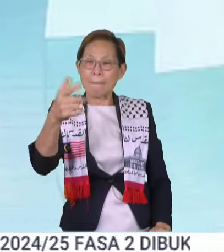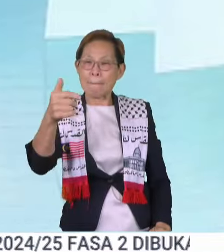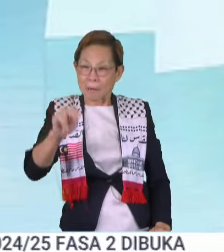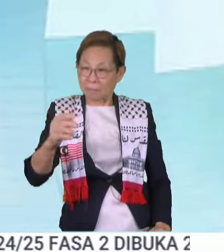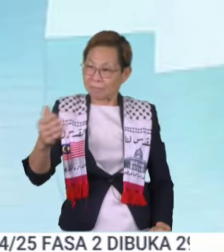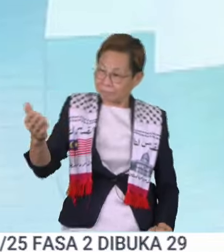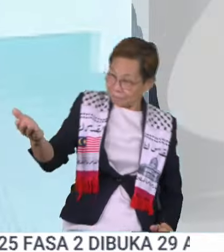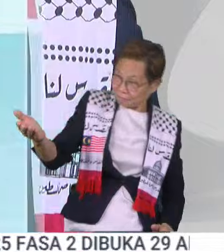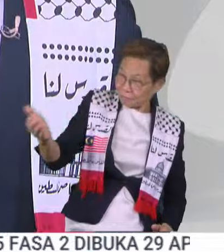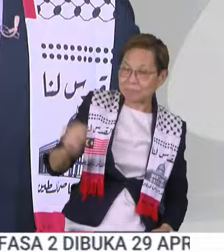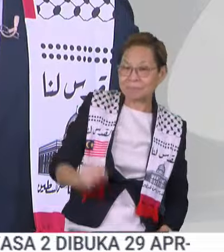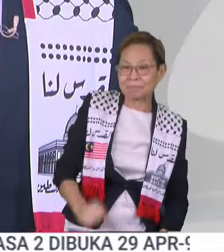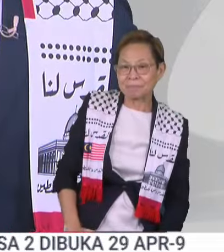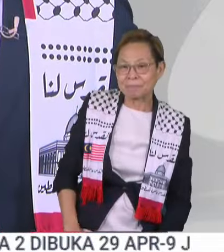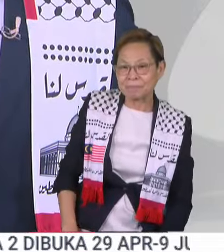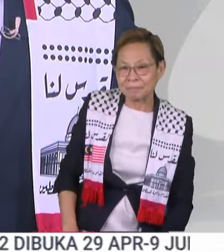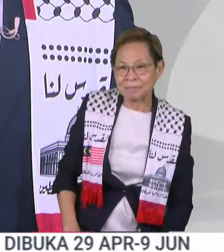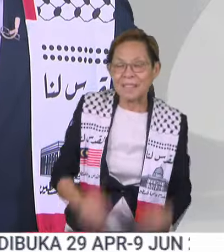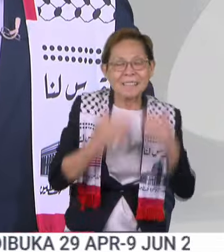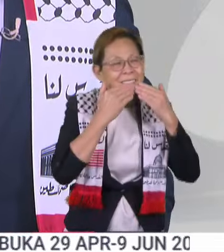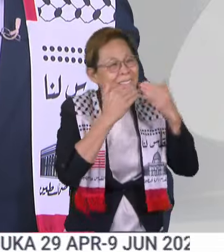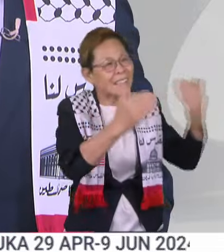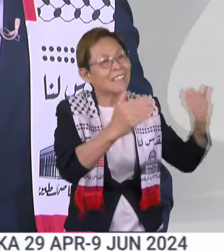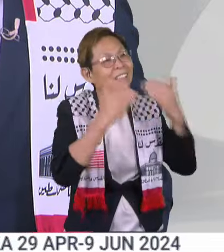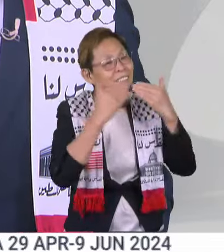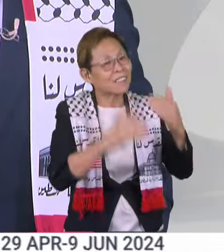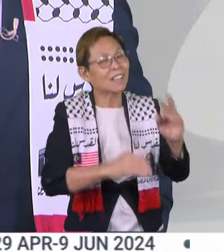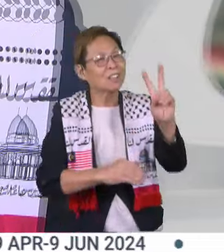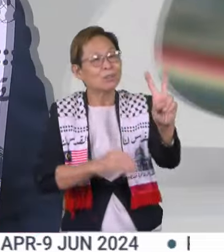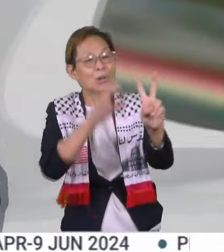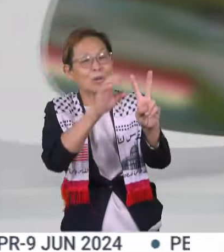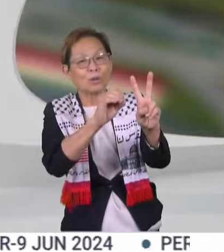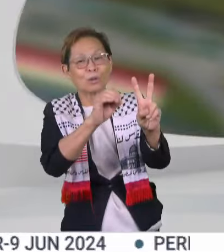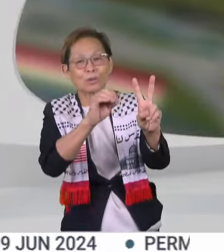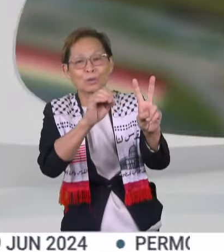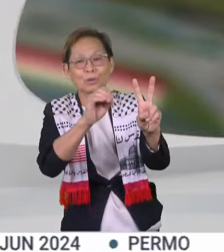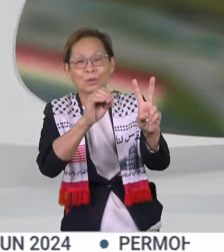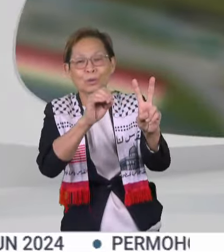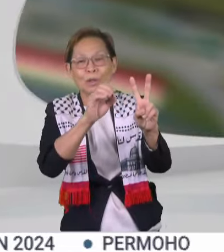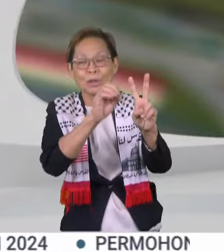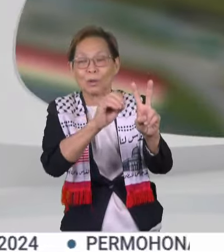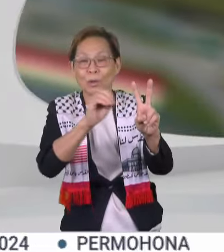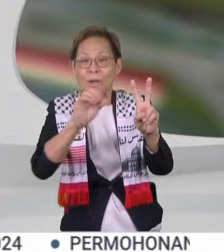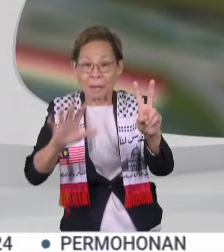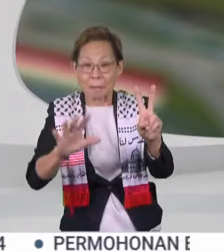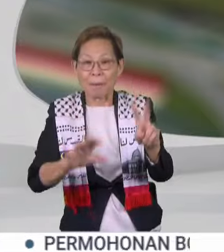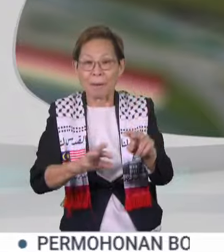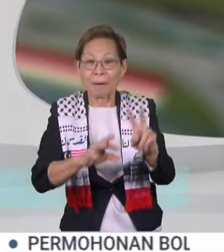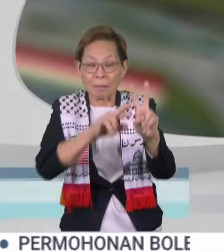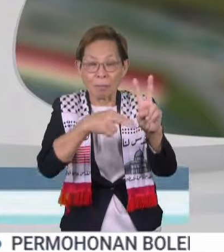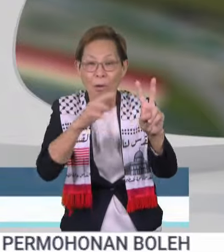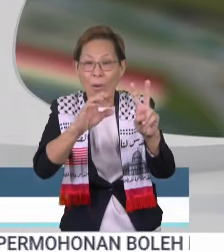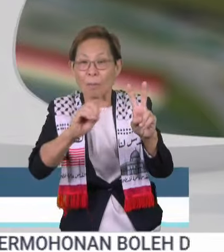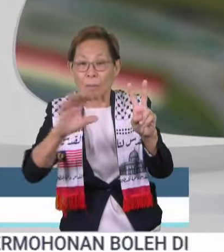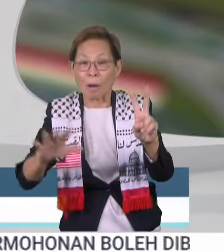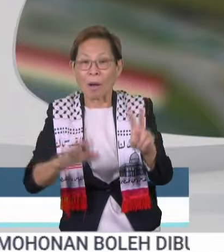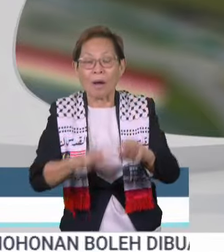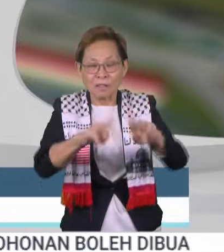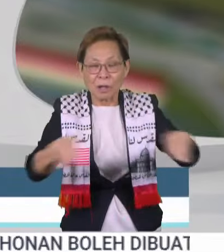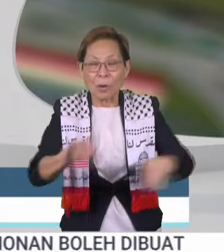Silakan, Q. Terima kasih, Sahih. 2005 daripada keseluruhan 65,452 calon